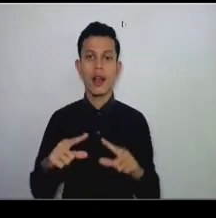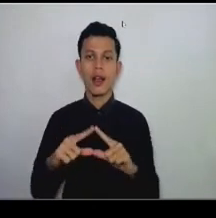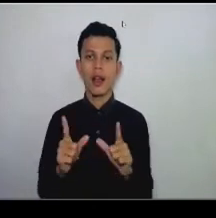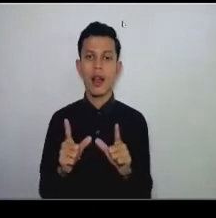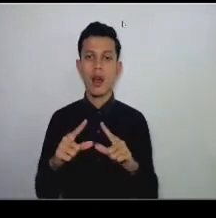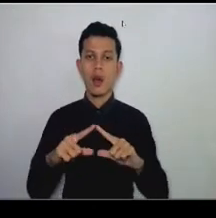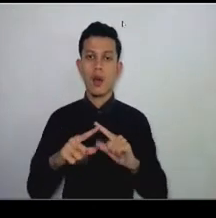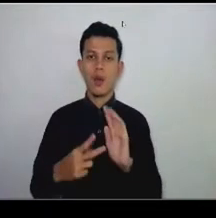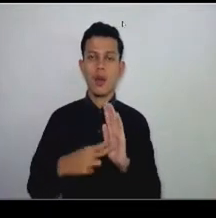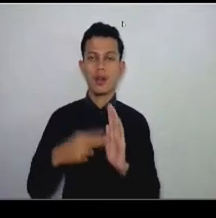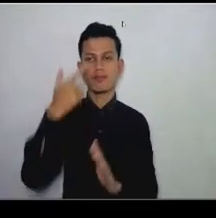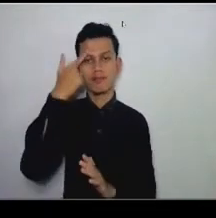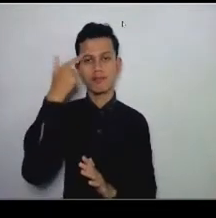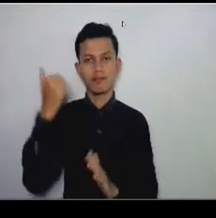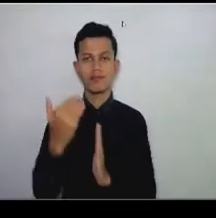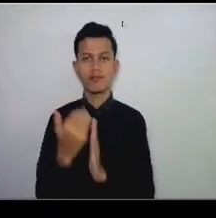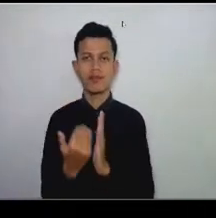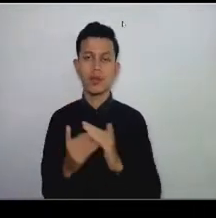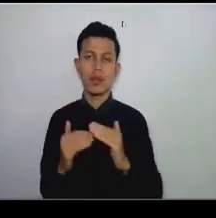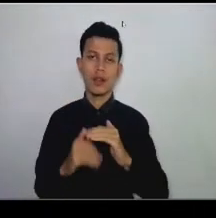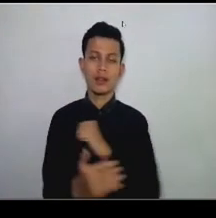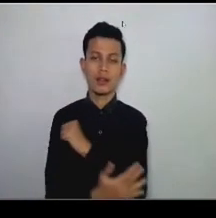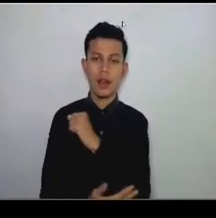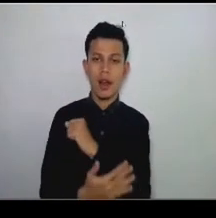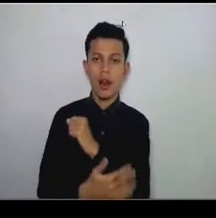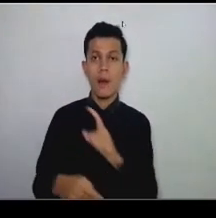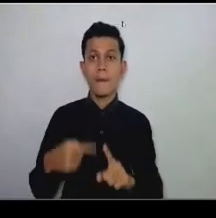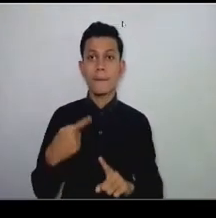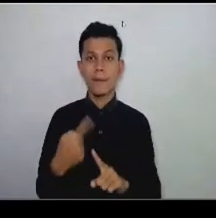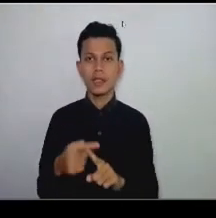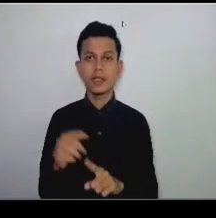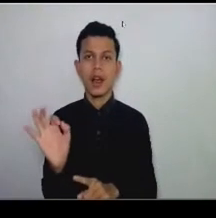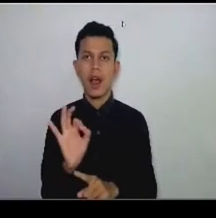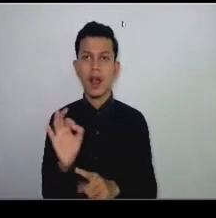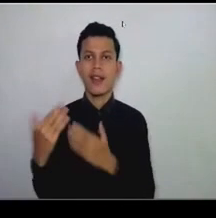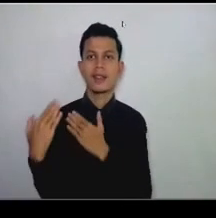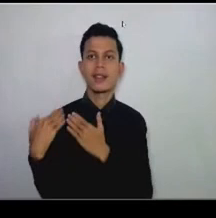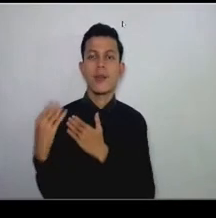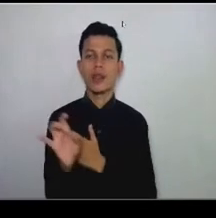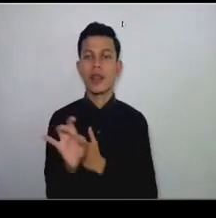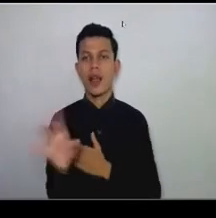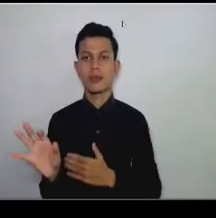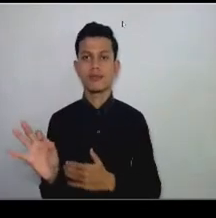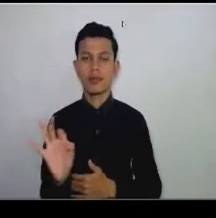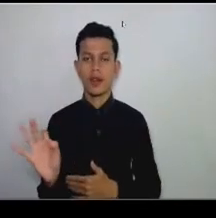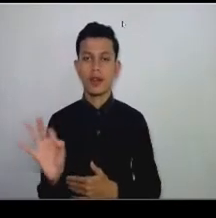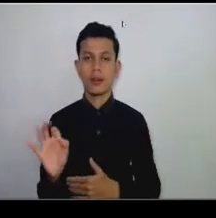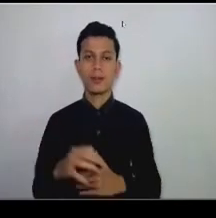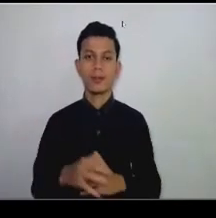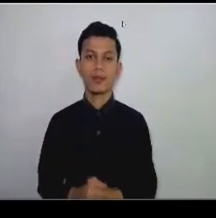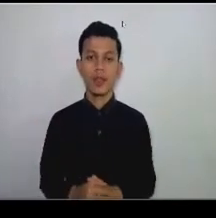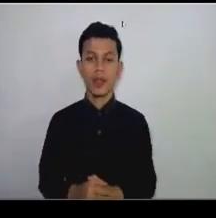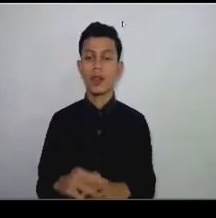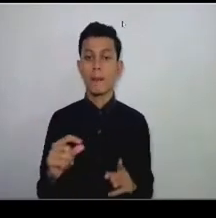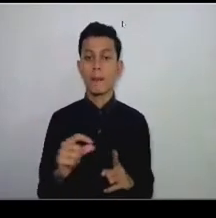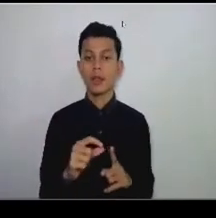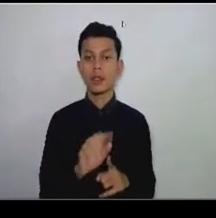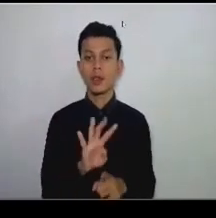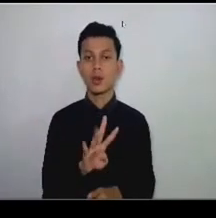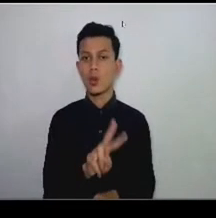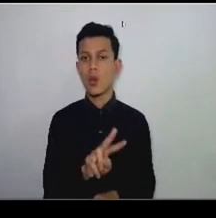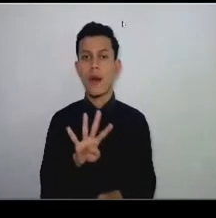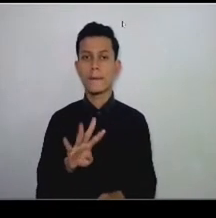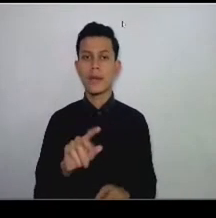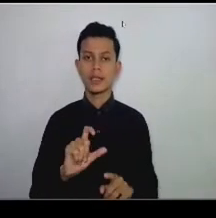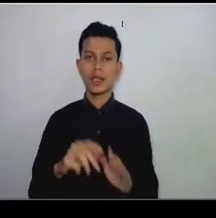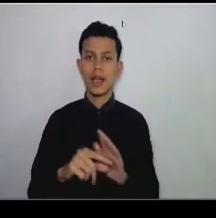ketatanegaraan serta tidak merangkap sebagai pejabat negara sebagaimana secara eksplisit disuratkan dalam pasal 24c ayat